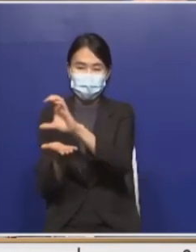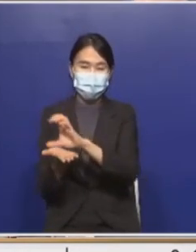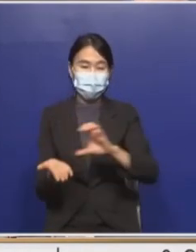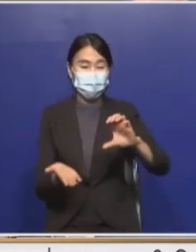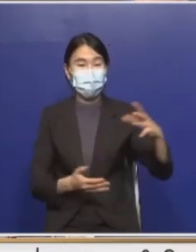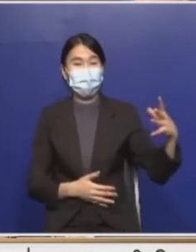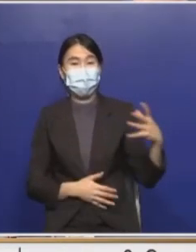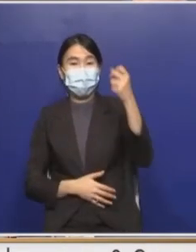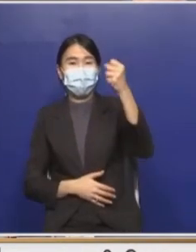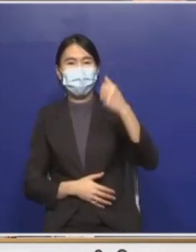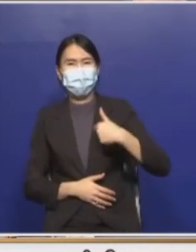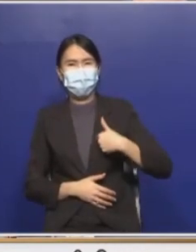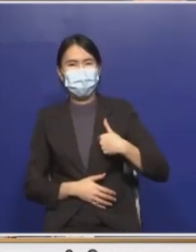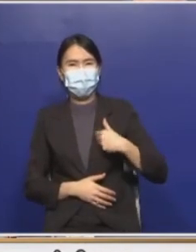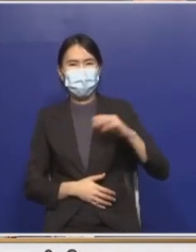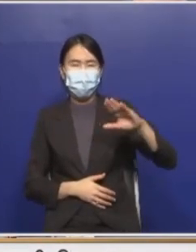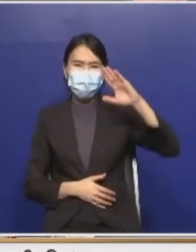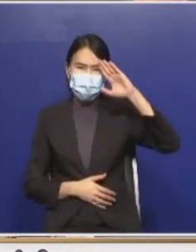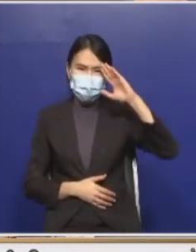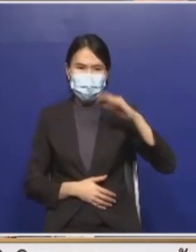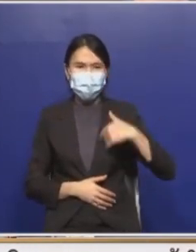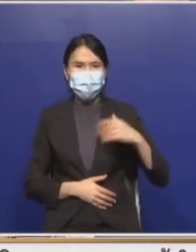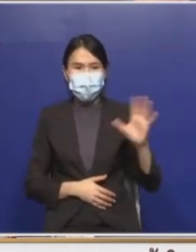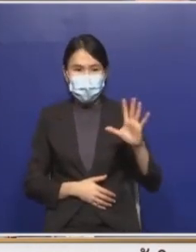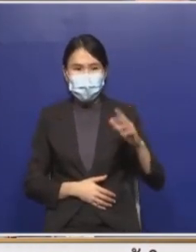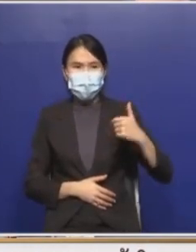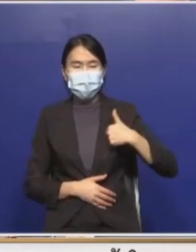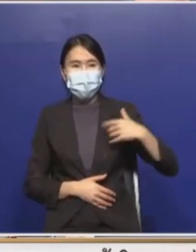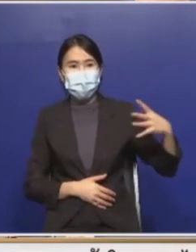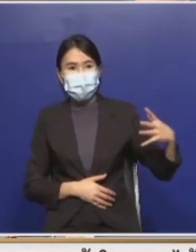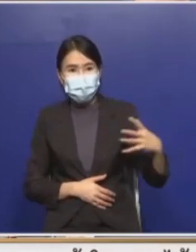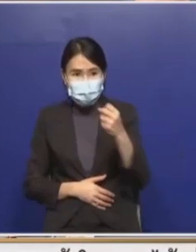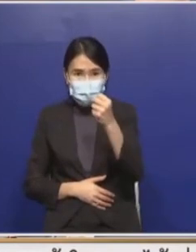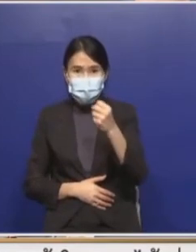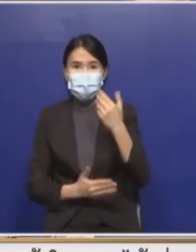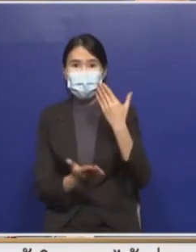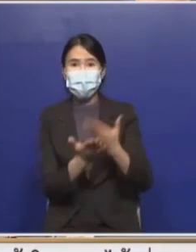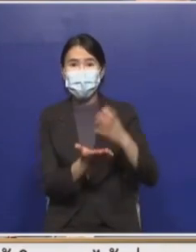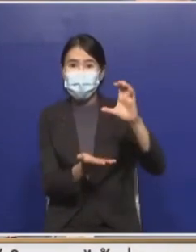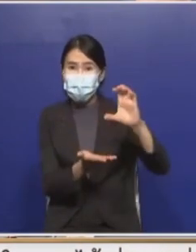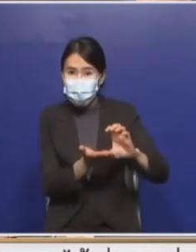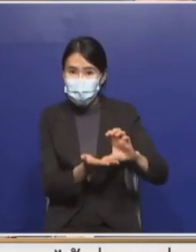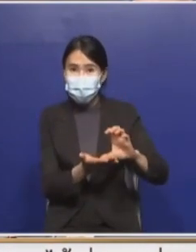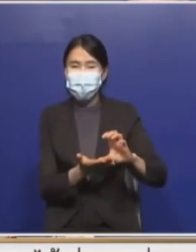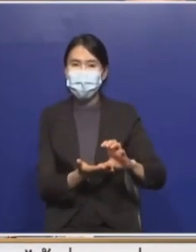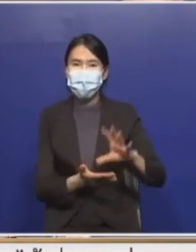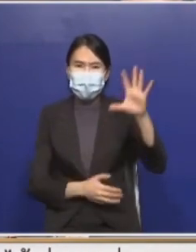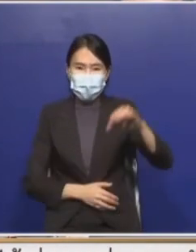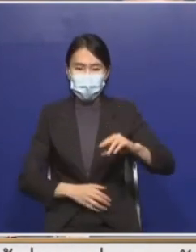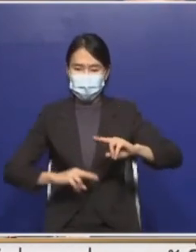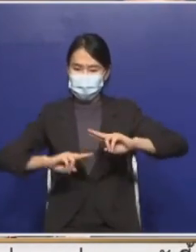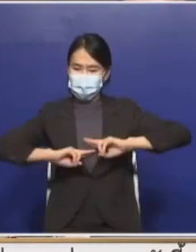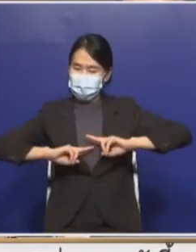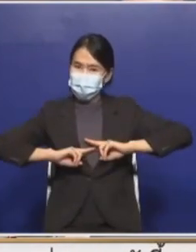จทั้งอำนาจทั้งเงินงบประมาณไปไว้ที่ตัวเองหมด